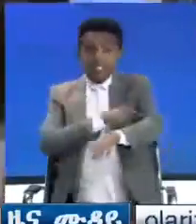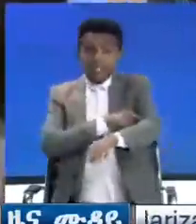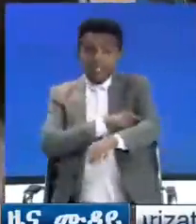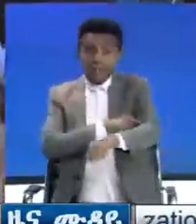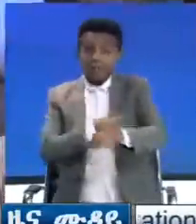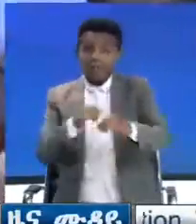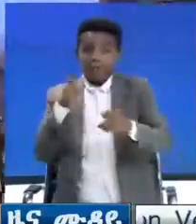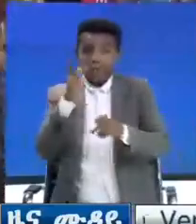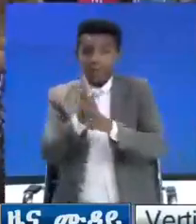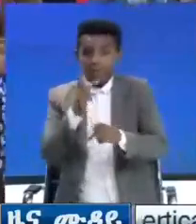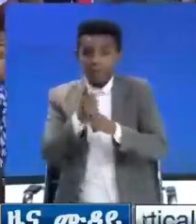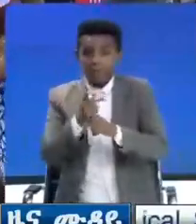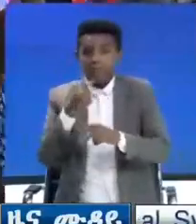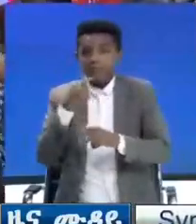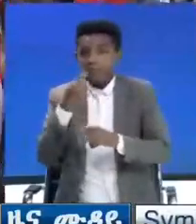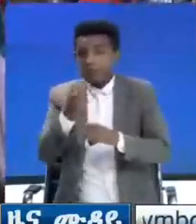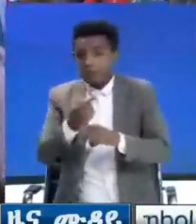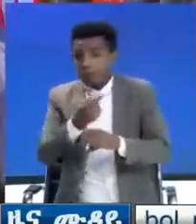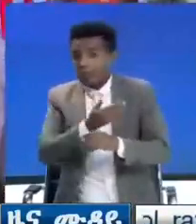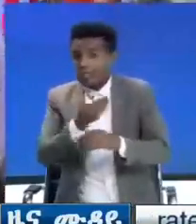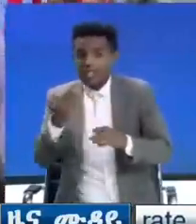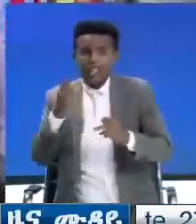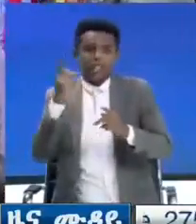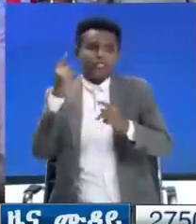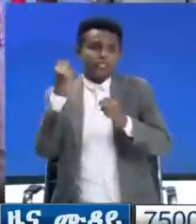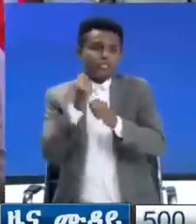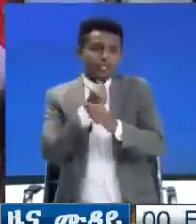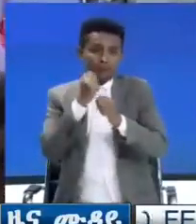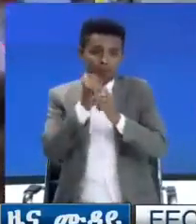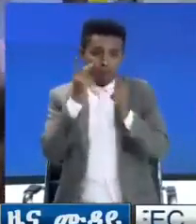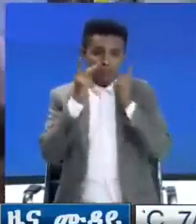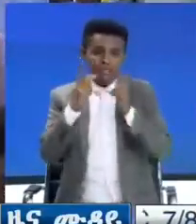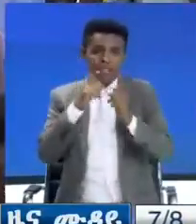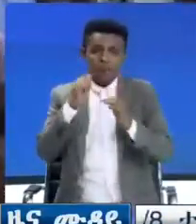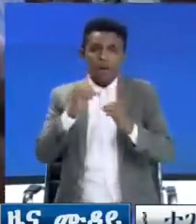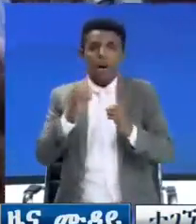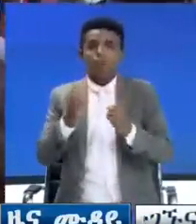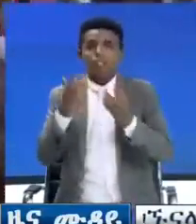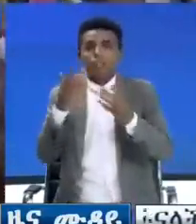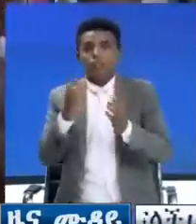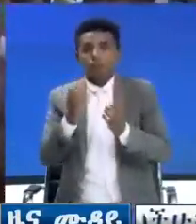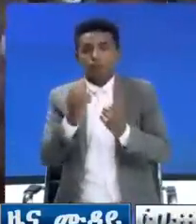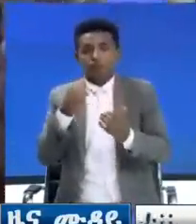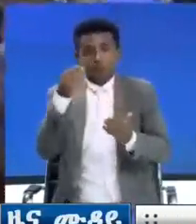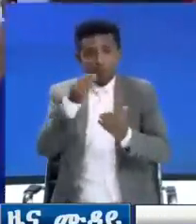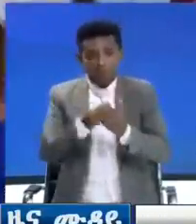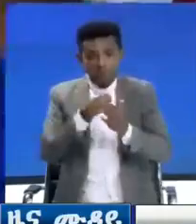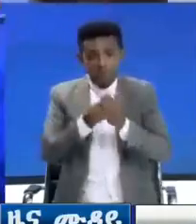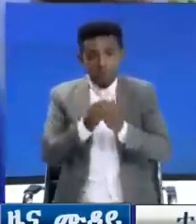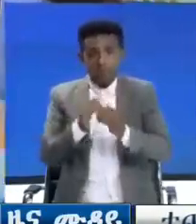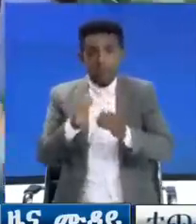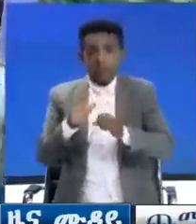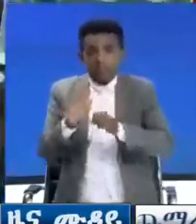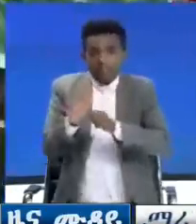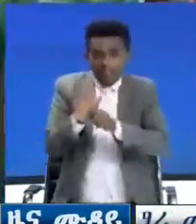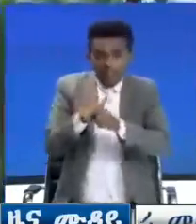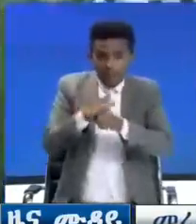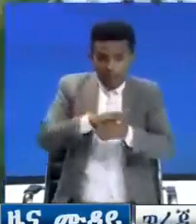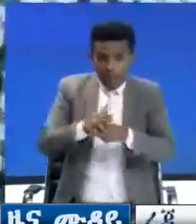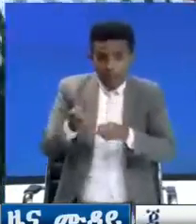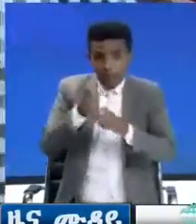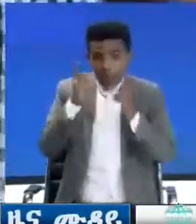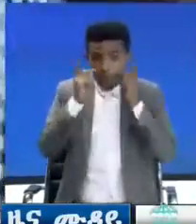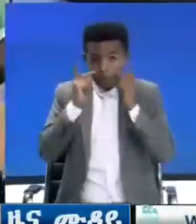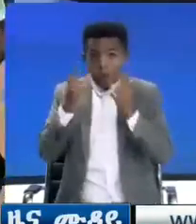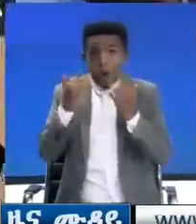መጠበቅ የሚለውን ነገር ሲተገብሩ አልተመለከትንም። አብዛኛው ተገበያይ ተጠጋግቶና ተፋፍጎ ነው የሚታየው። በተለይ አሁን በቅርብ